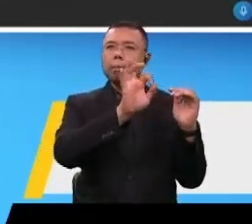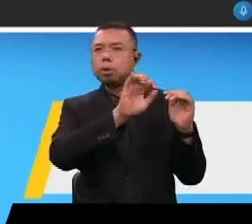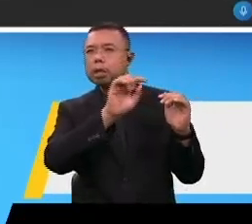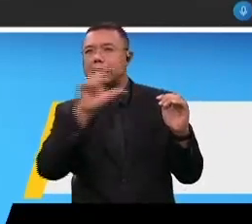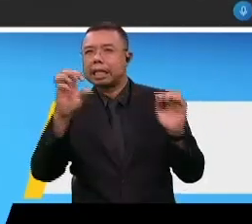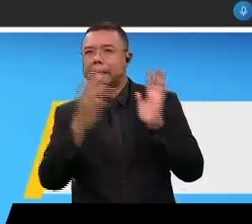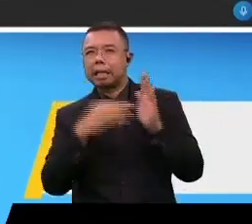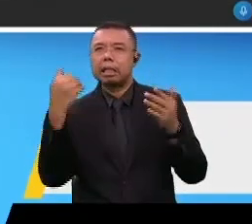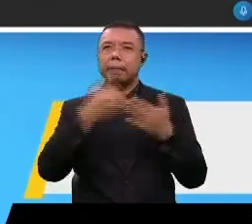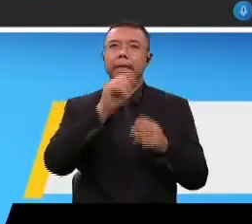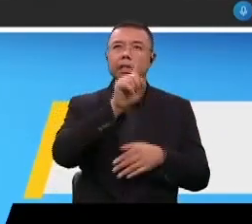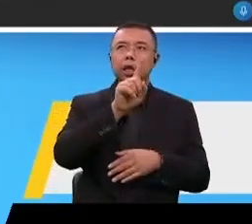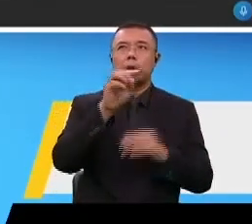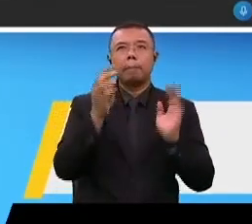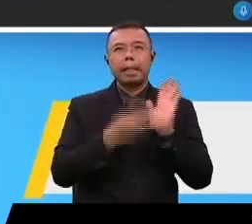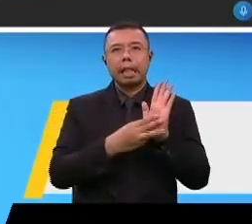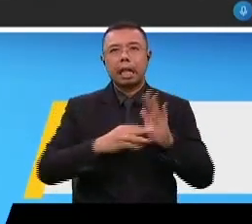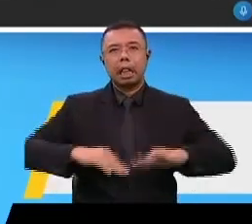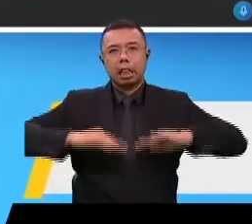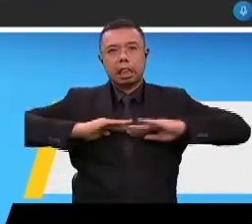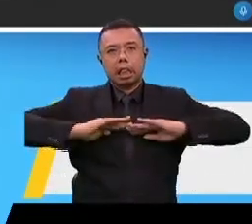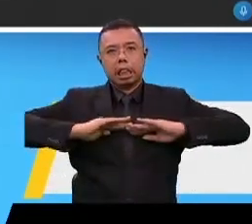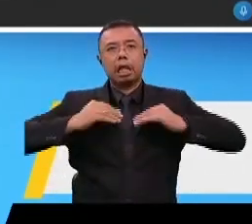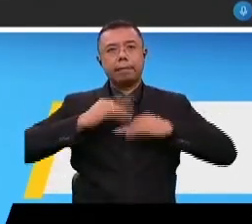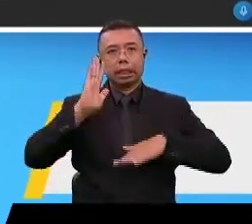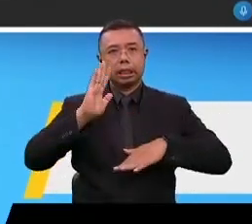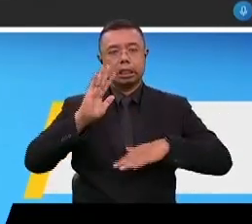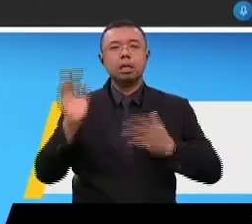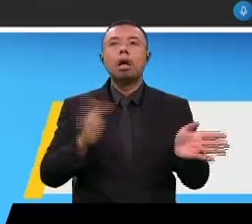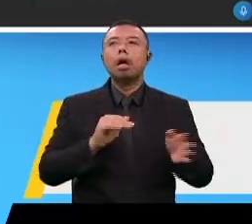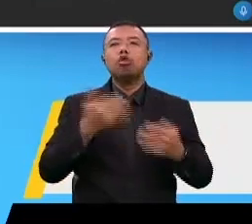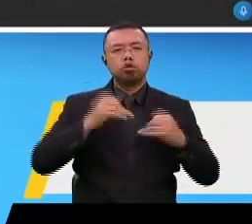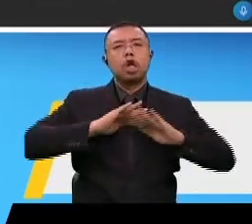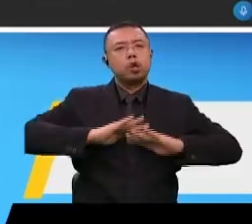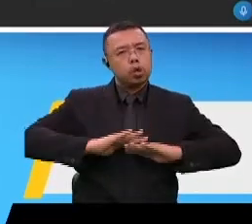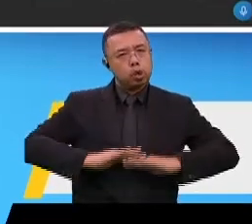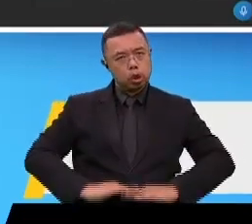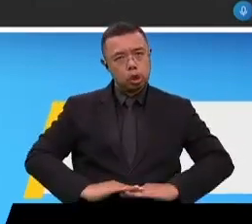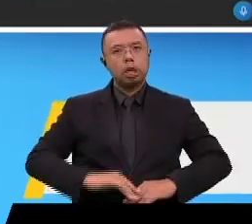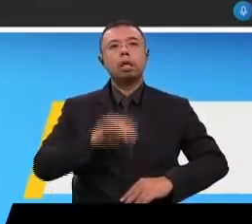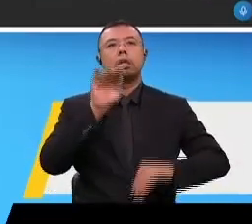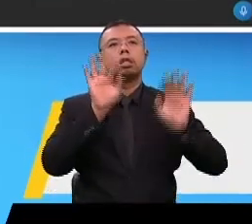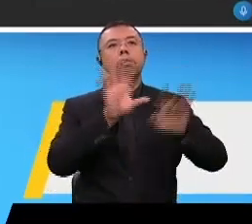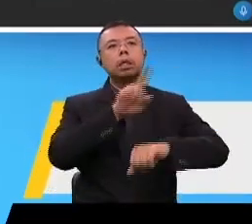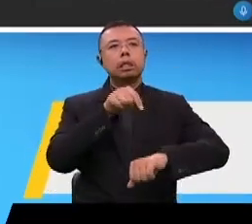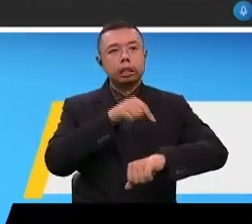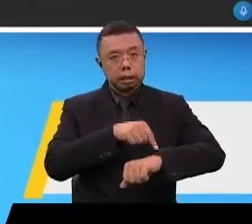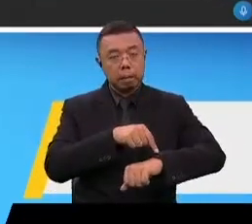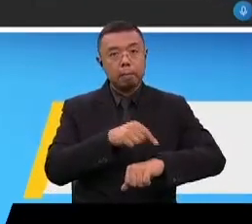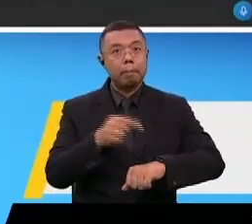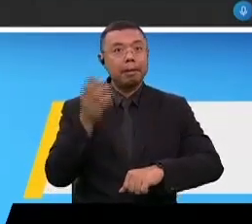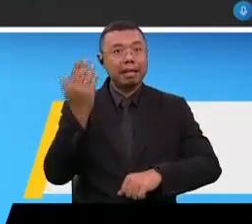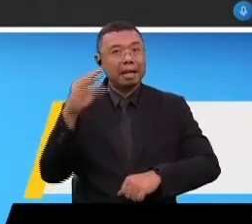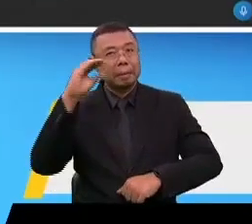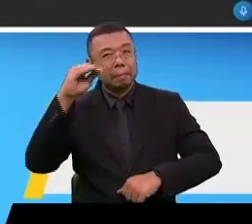1,2 cm dan sempat surut 10 jam Setelah cerah pada